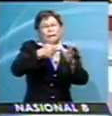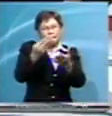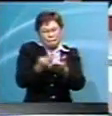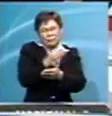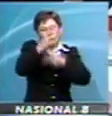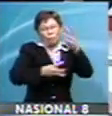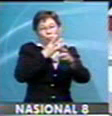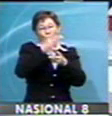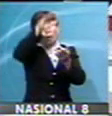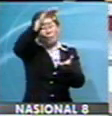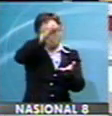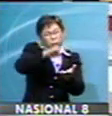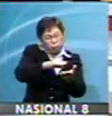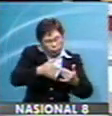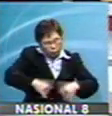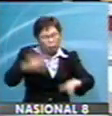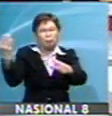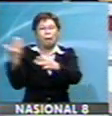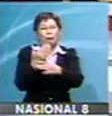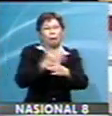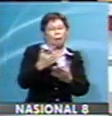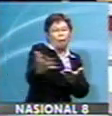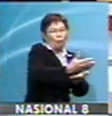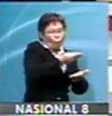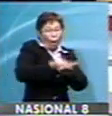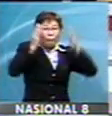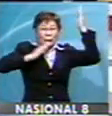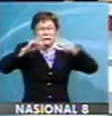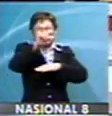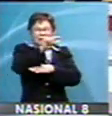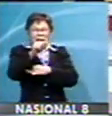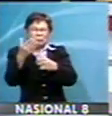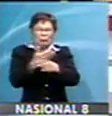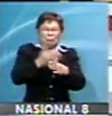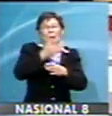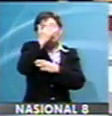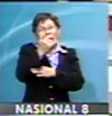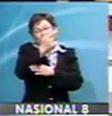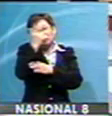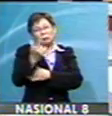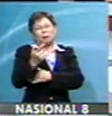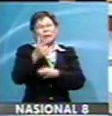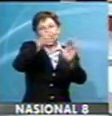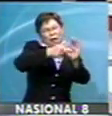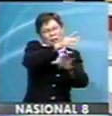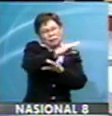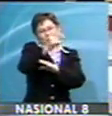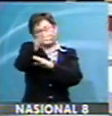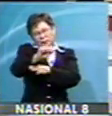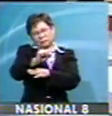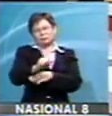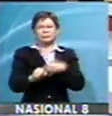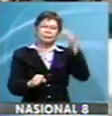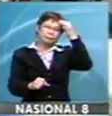harga minyak mentah yang berterusan akan menjejaskan pendapatan negara yang sedikit sebanyak bergantung kepada sektor minyak dan